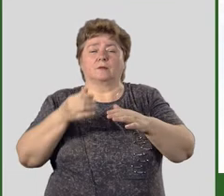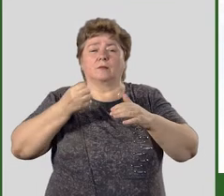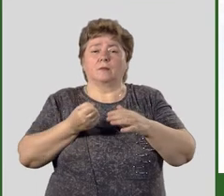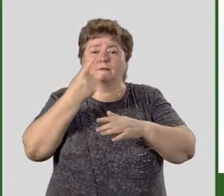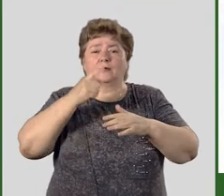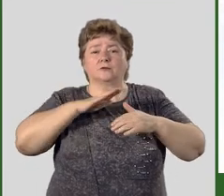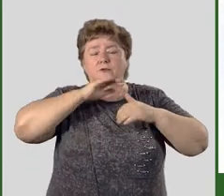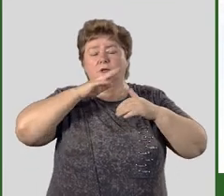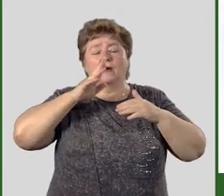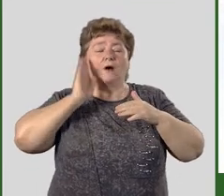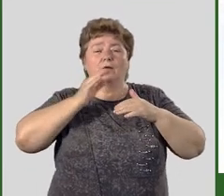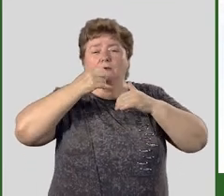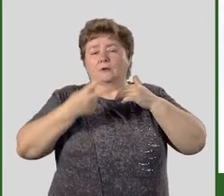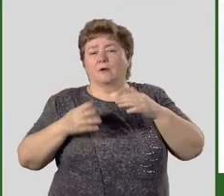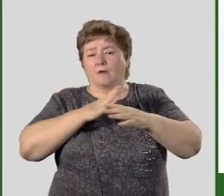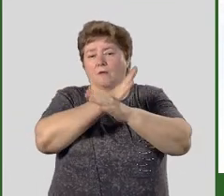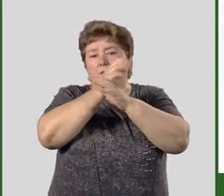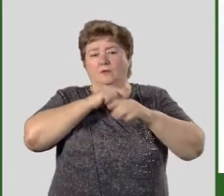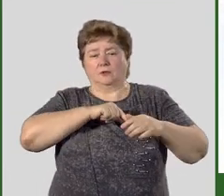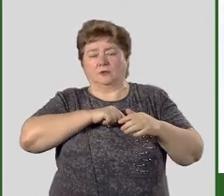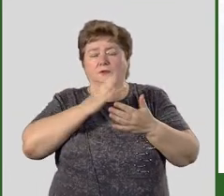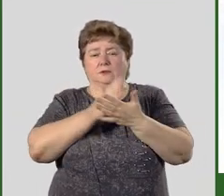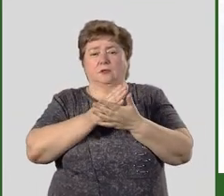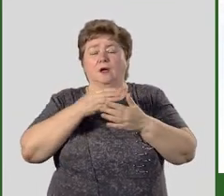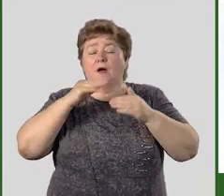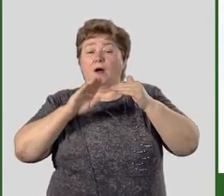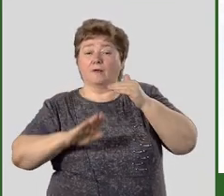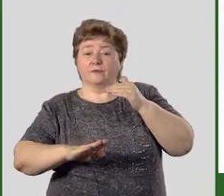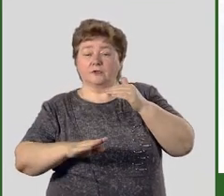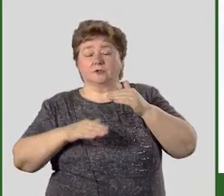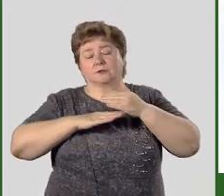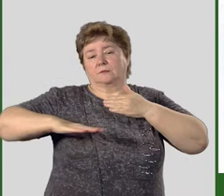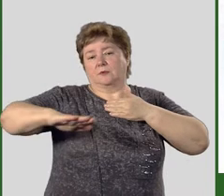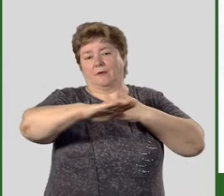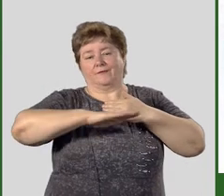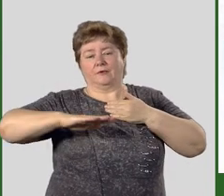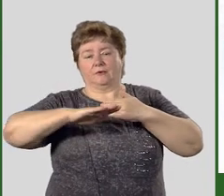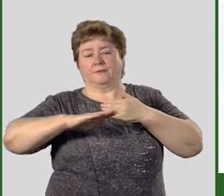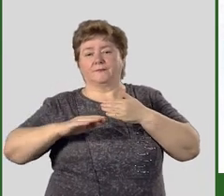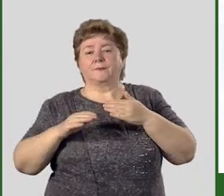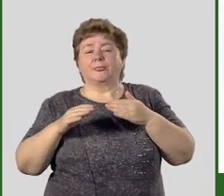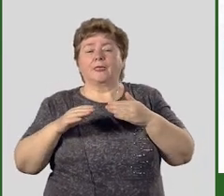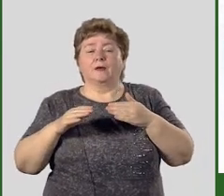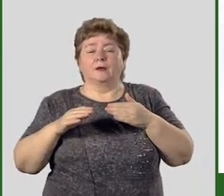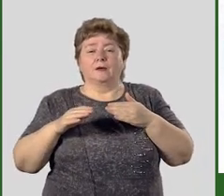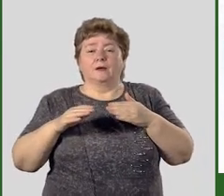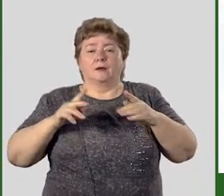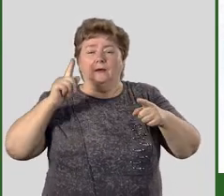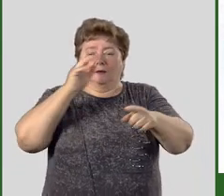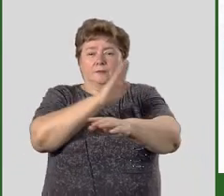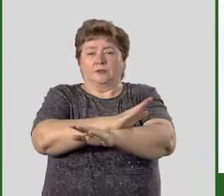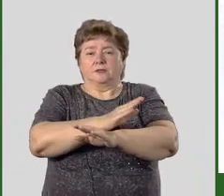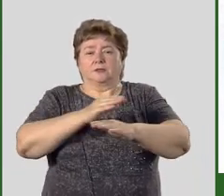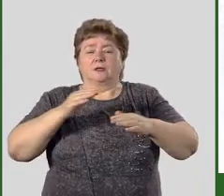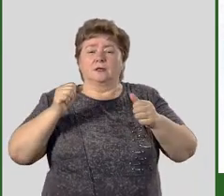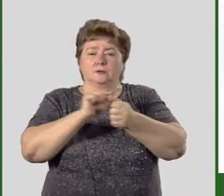водопады и имеют горный характер, а в нижнем – равнинный. Пересекая область